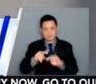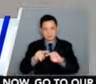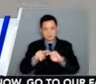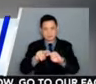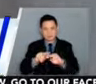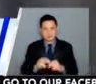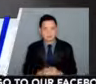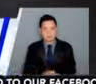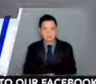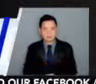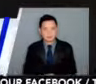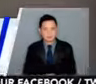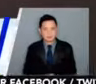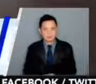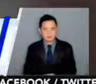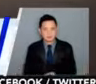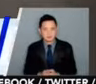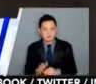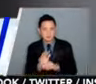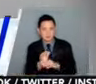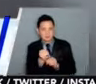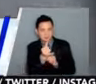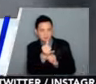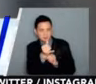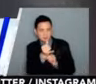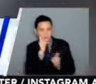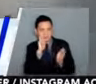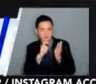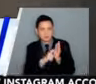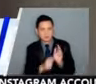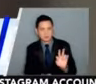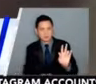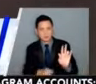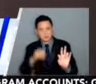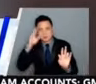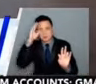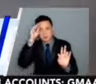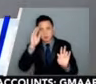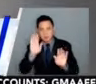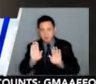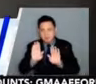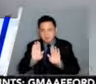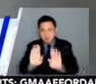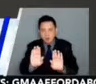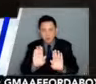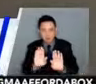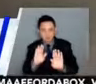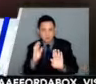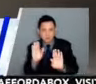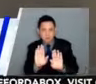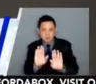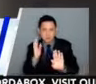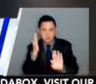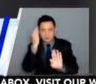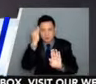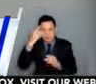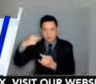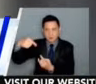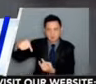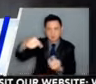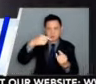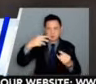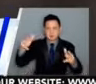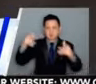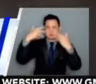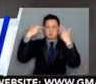Sa cellphone video, makikitang tulong-tulong ang ilang lalaki na hawakan ng glass door ng isang gusali para hindi mabuksan o matangay ng malakas